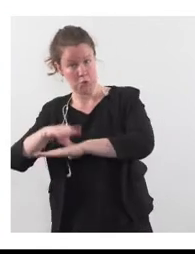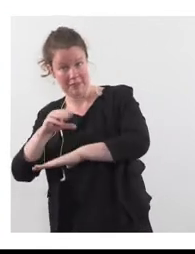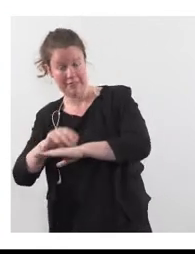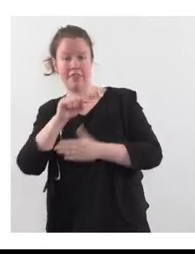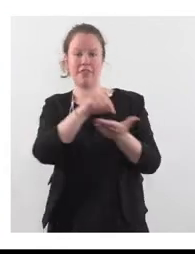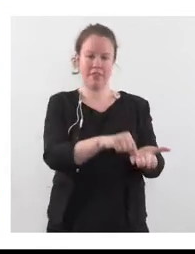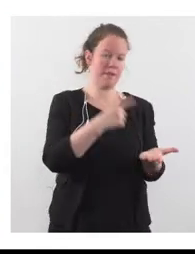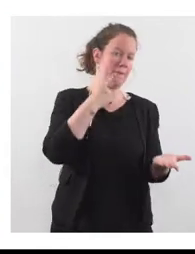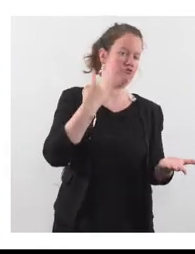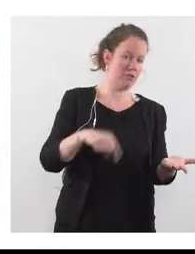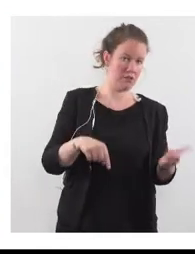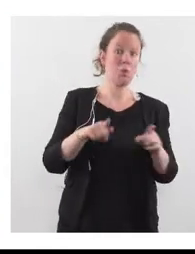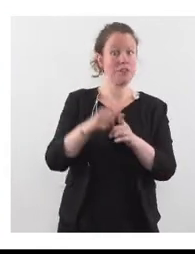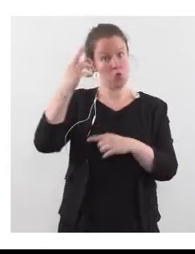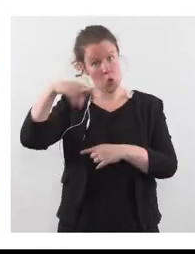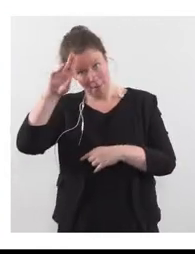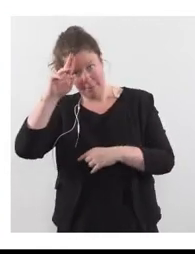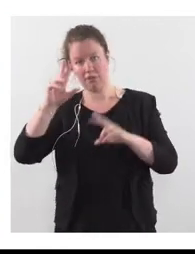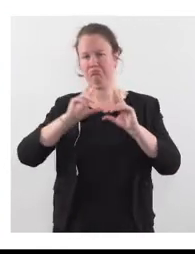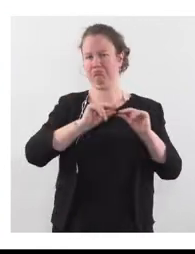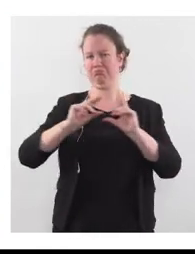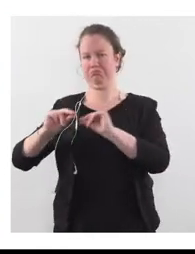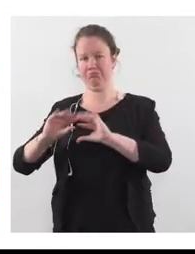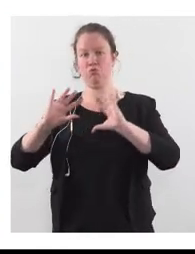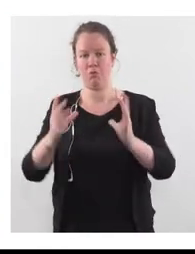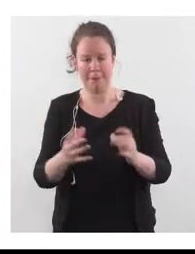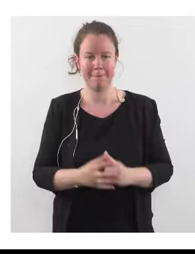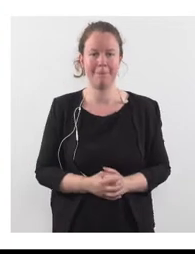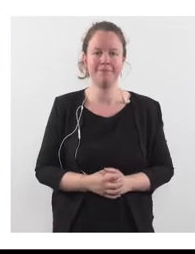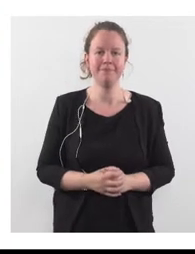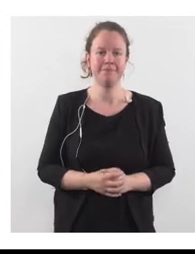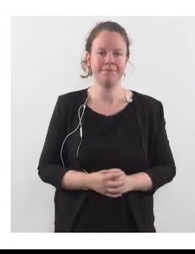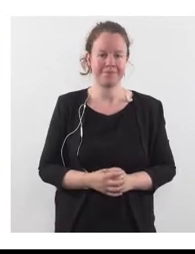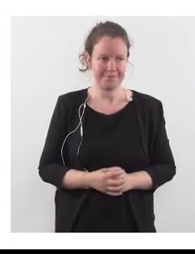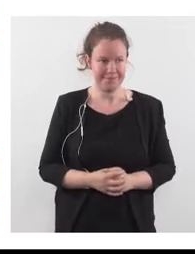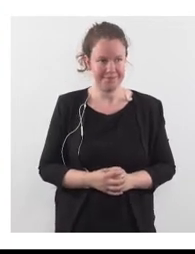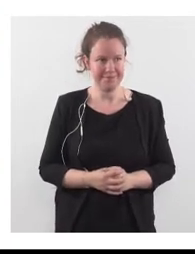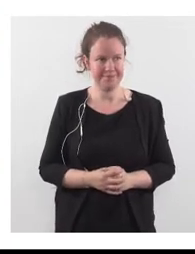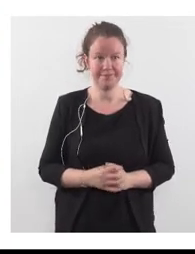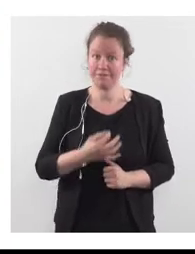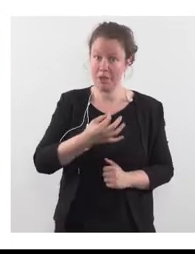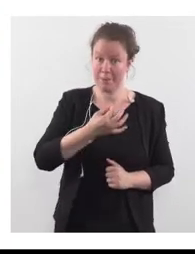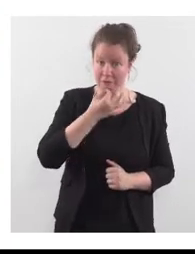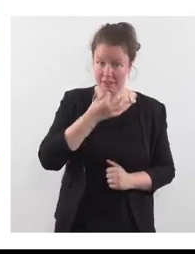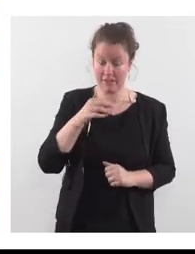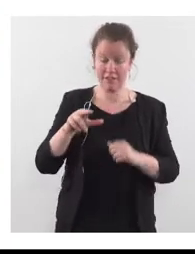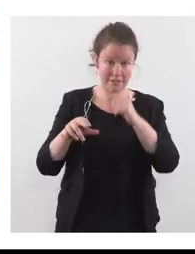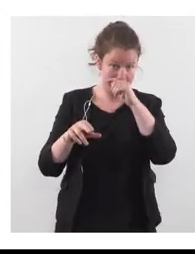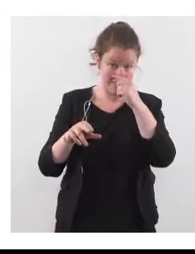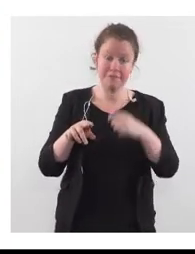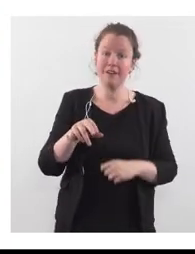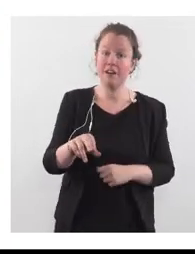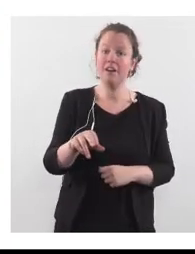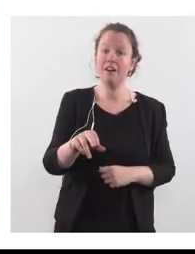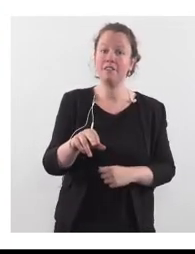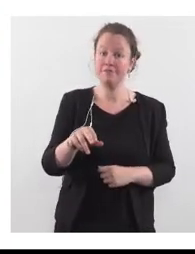européenne. Avant d'en venir au thème de la deuxième session, permettez-moi de vous dire deux mots d'ailleurs des interventions de l'institution